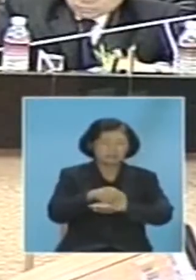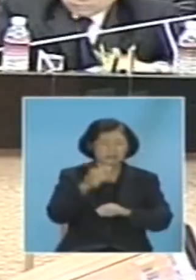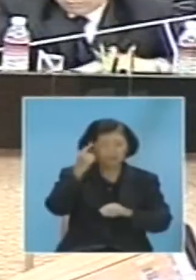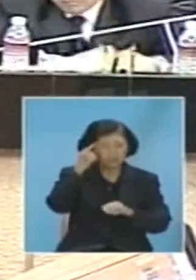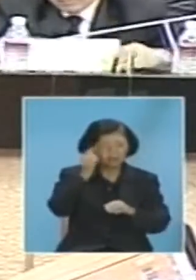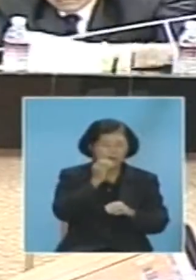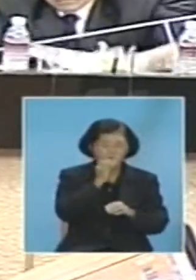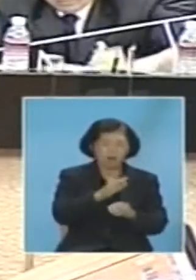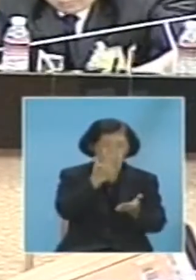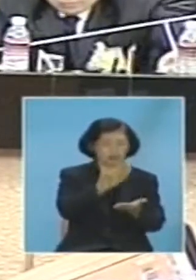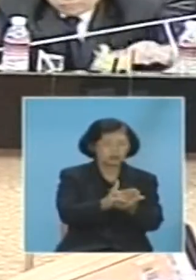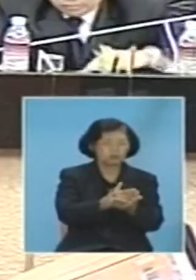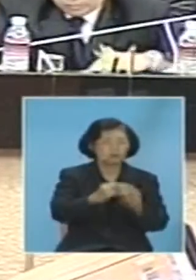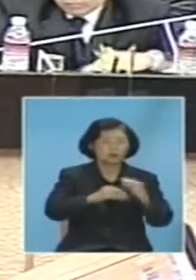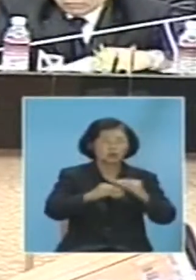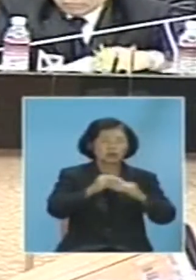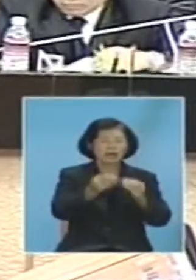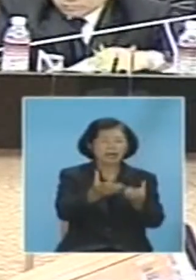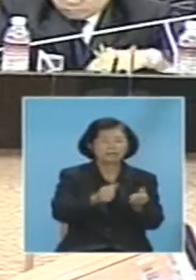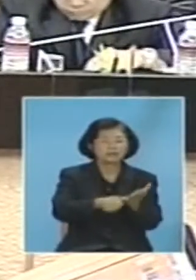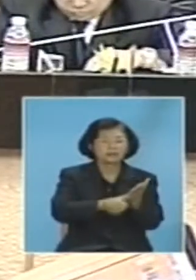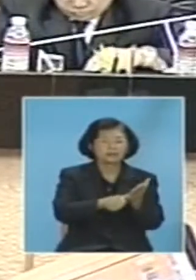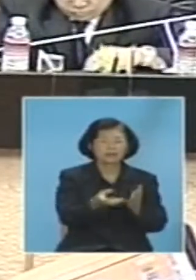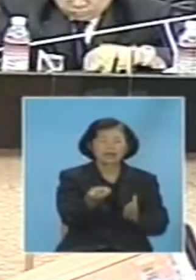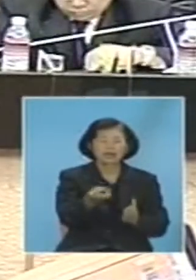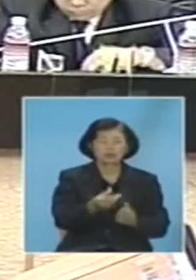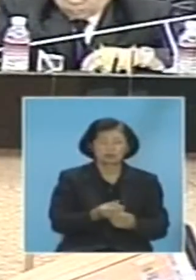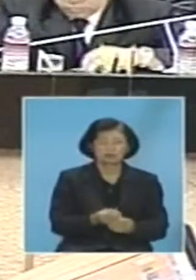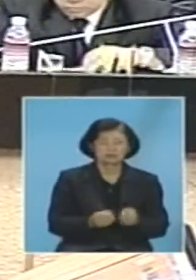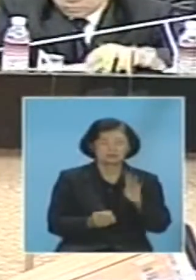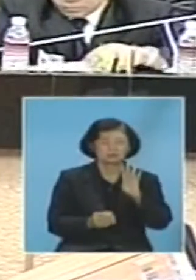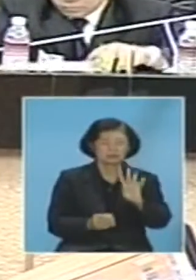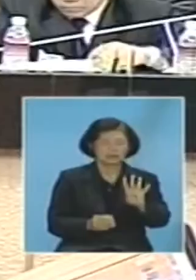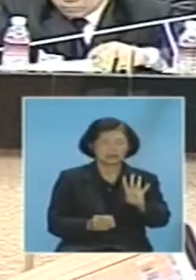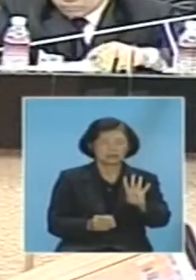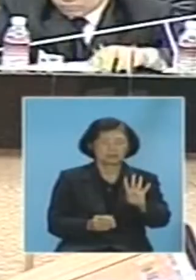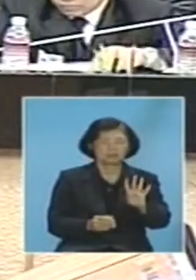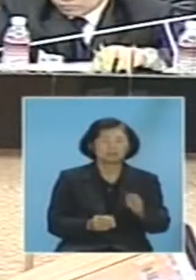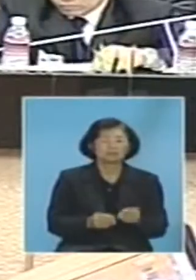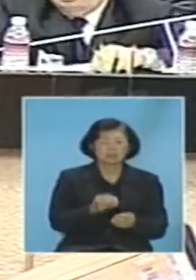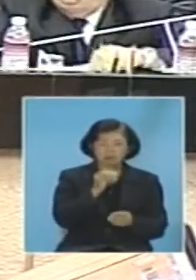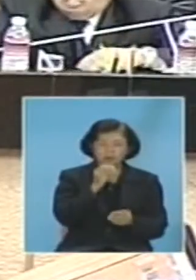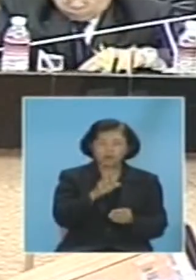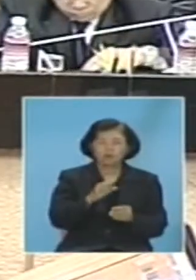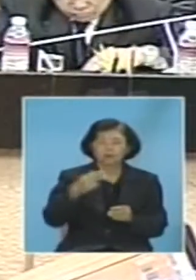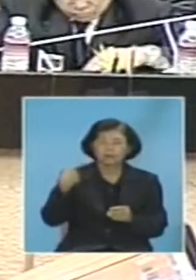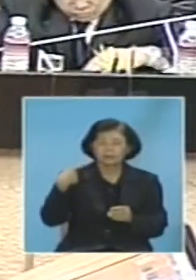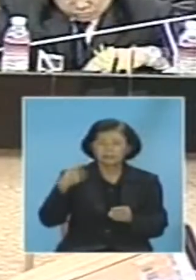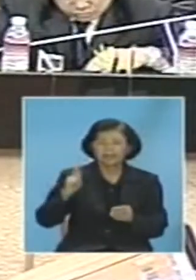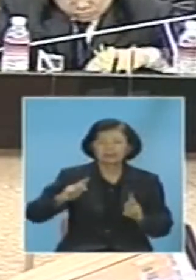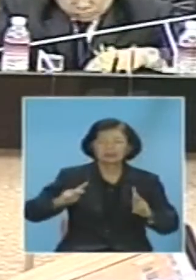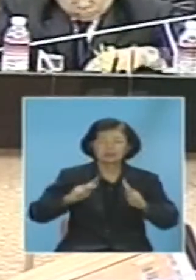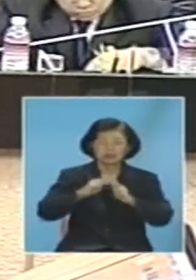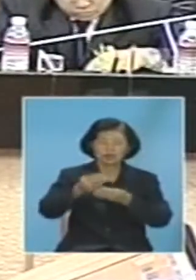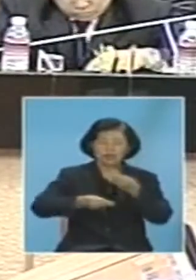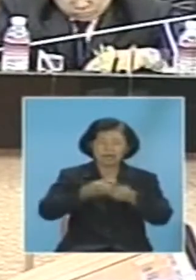ยุติโครงการรับจำนำข้าวเลยค่ะกรณีที่4นะคะก็ ก็คือการแจ้งความของปลัดกระทรวงพาณิชย์คนปัจจุ